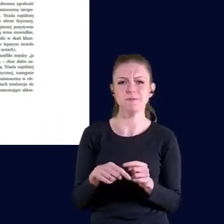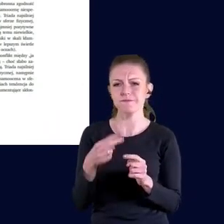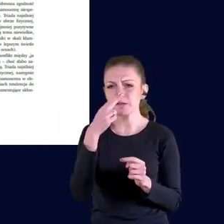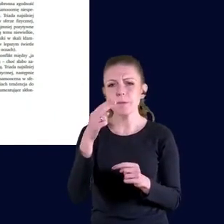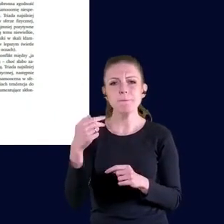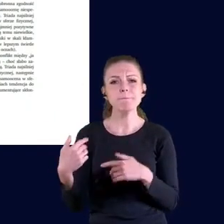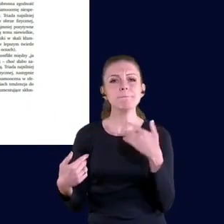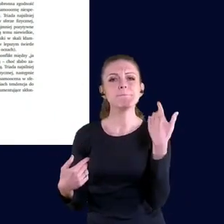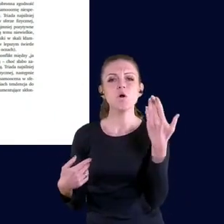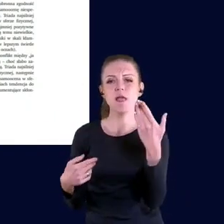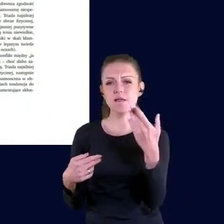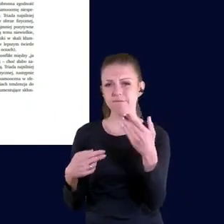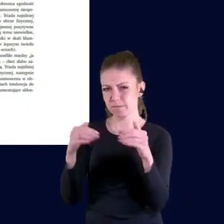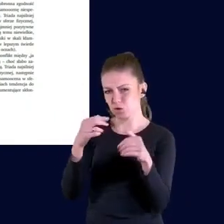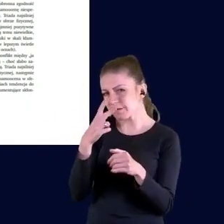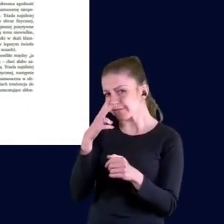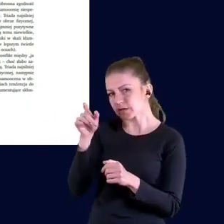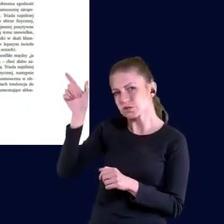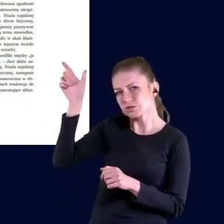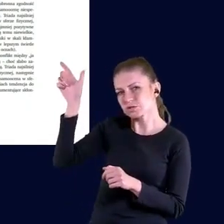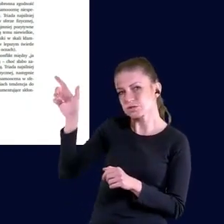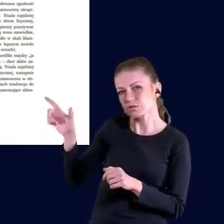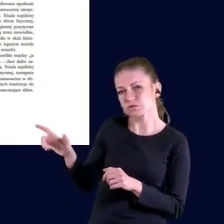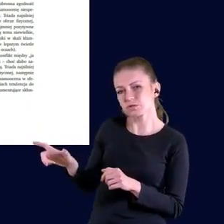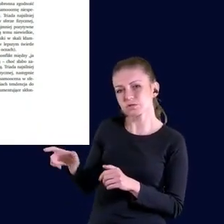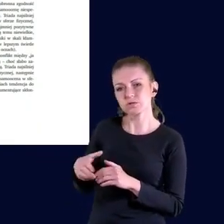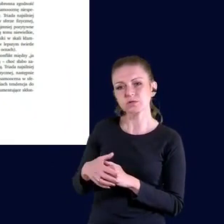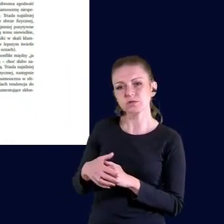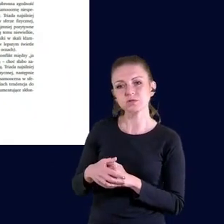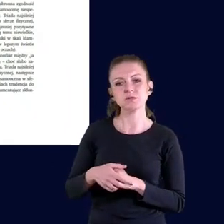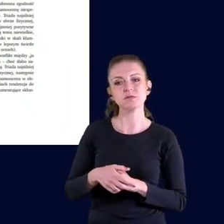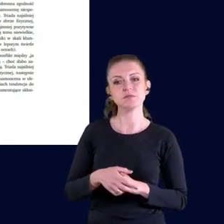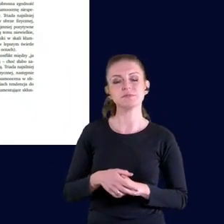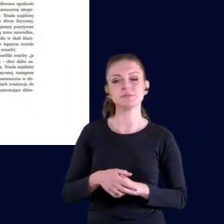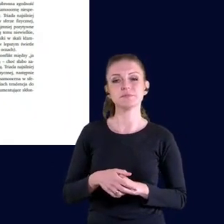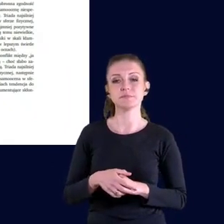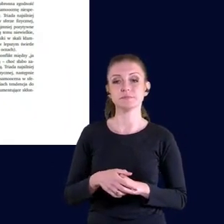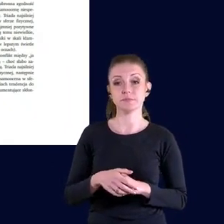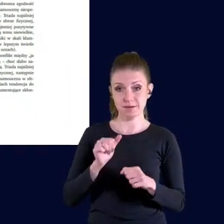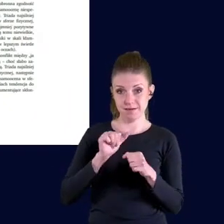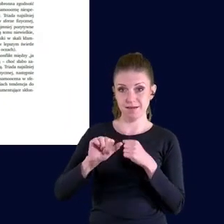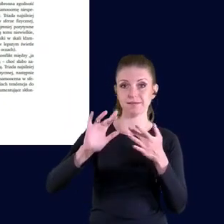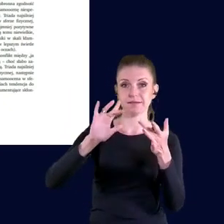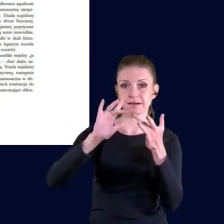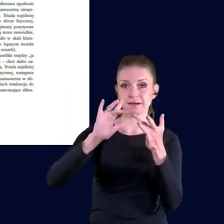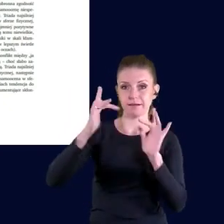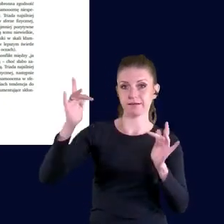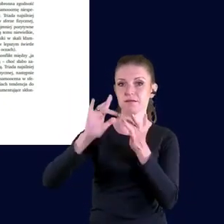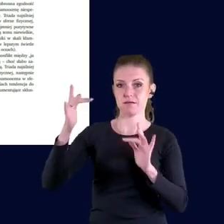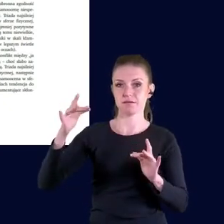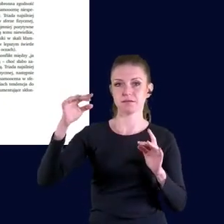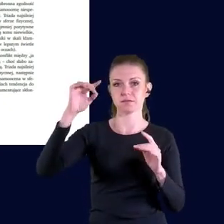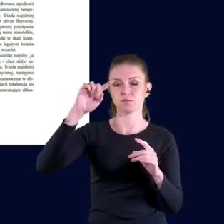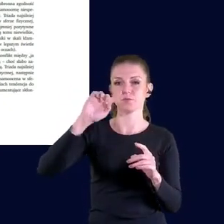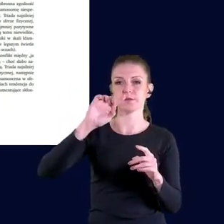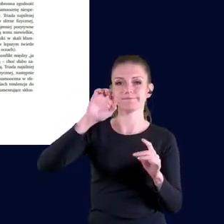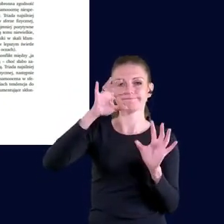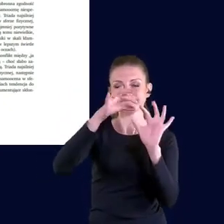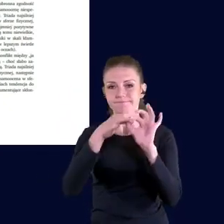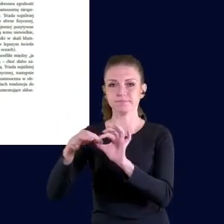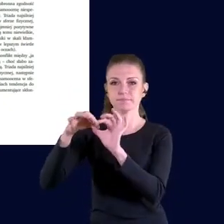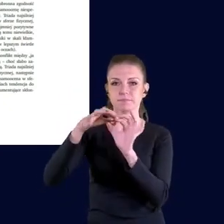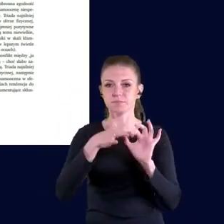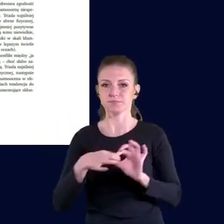to u państwa widoczne są linki i odnośniki które nam nas